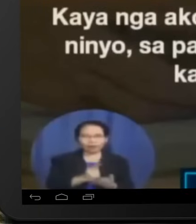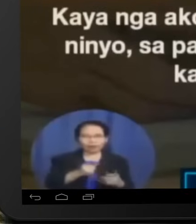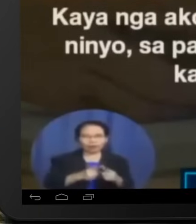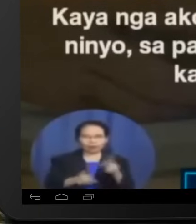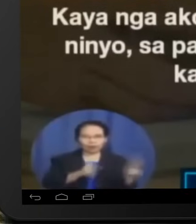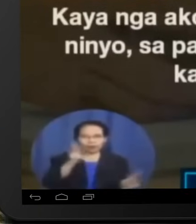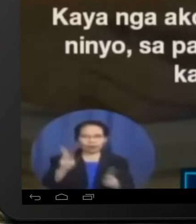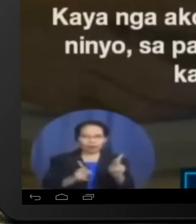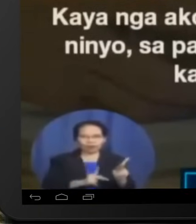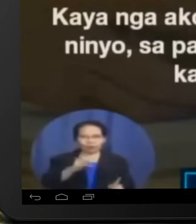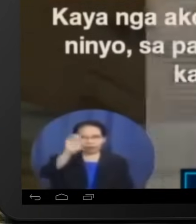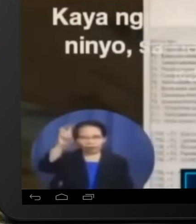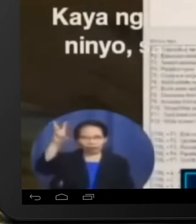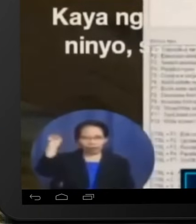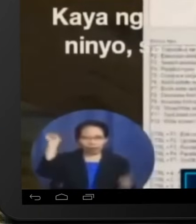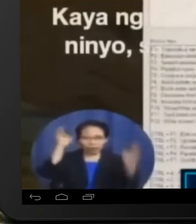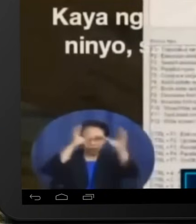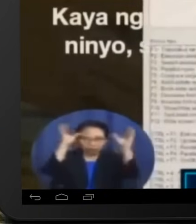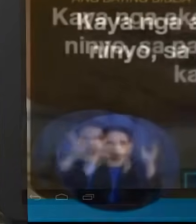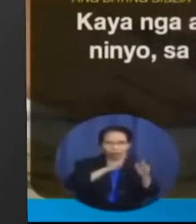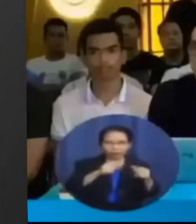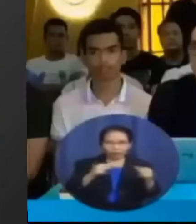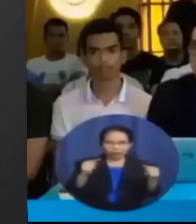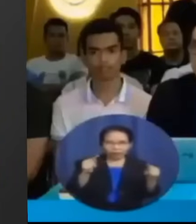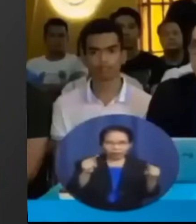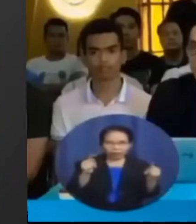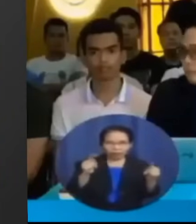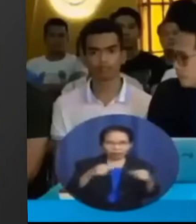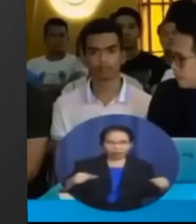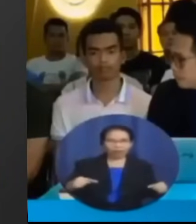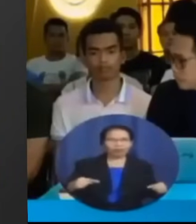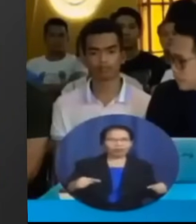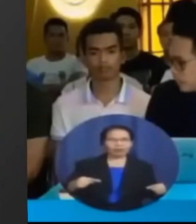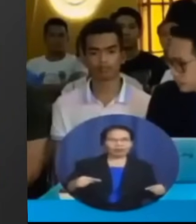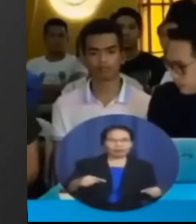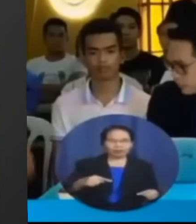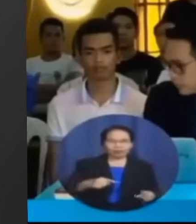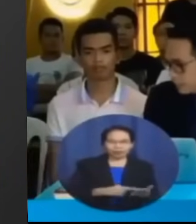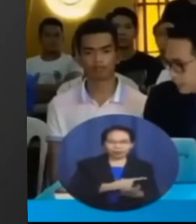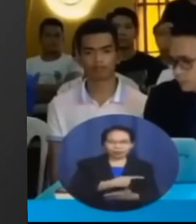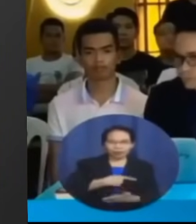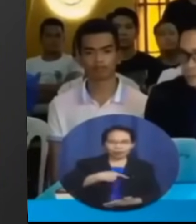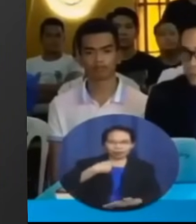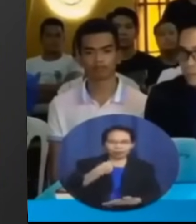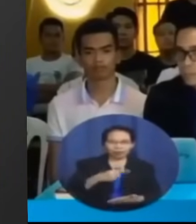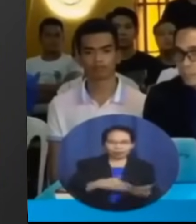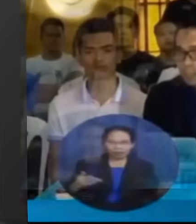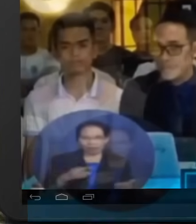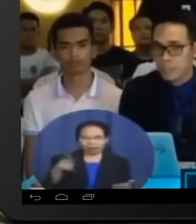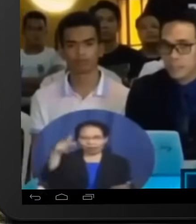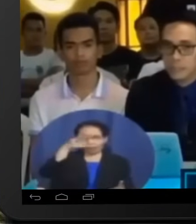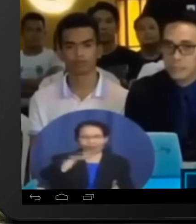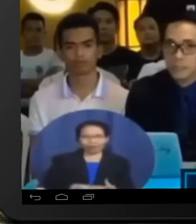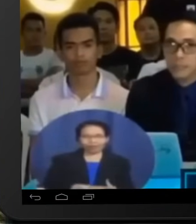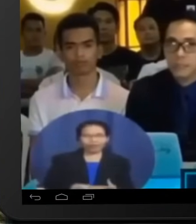itinuturing siyang kaaway kasi kuminsan, yung sinasabi mo, kontra sa kanilang paniniwala, kontra